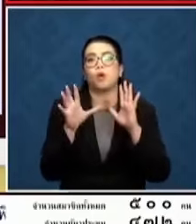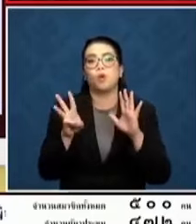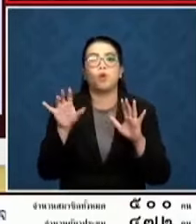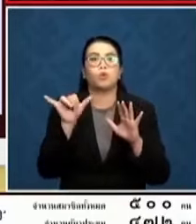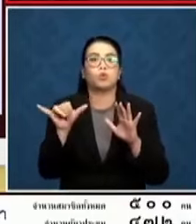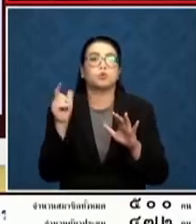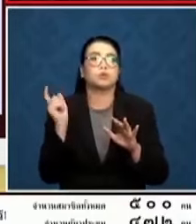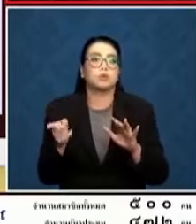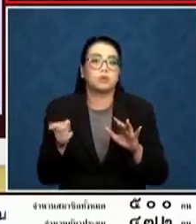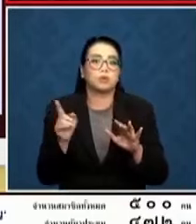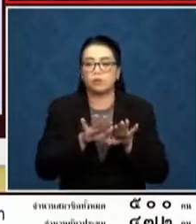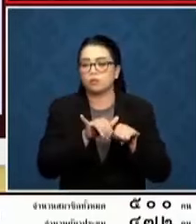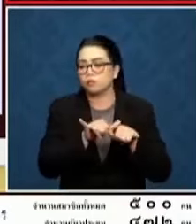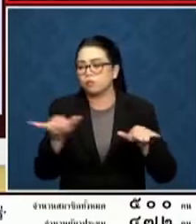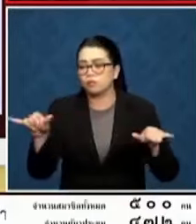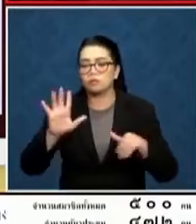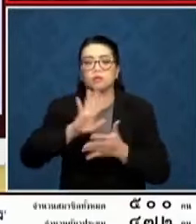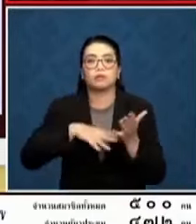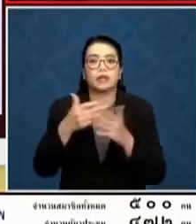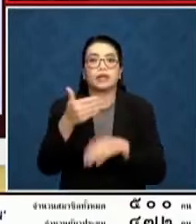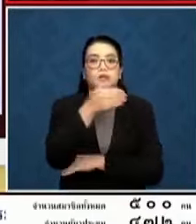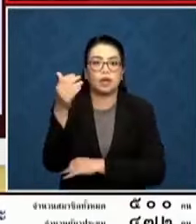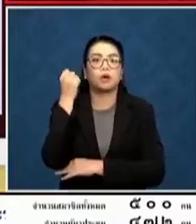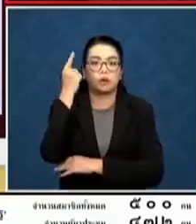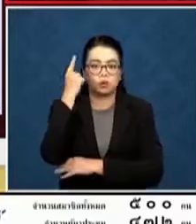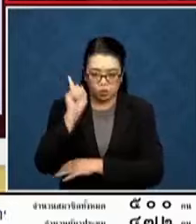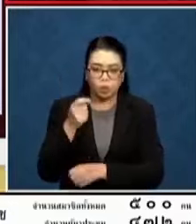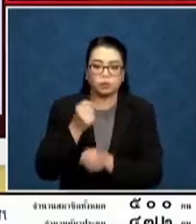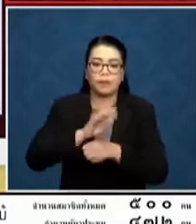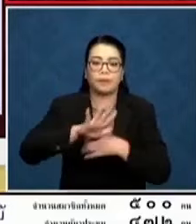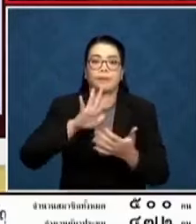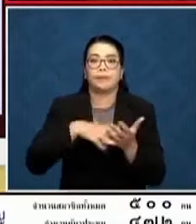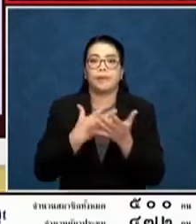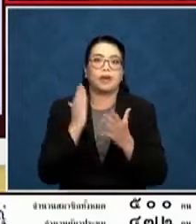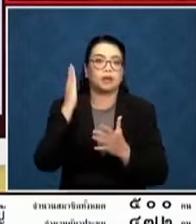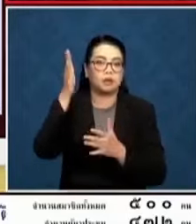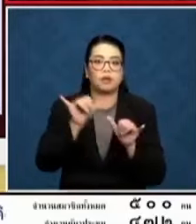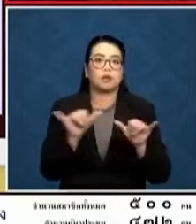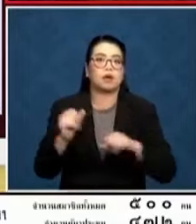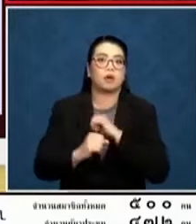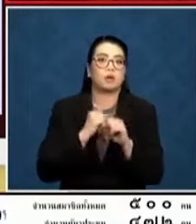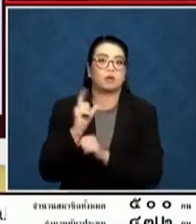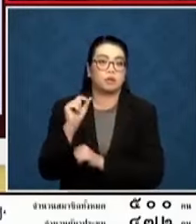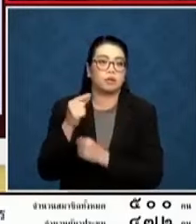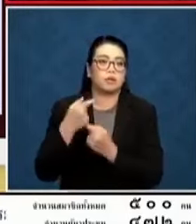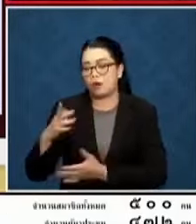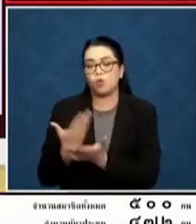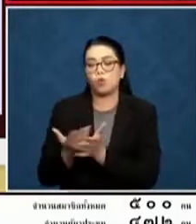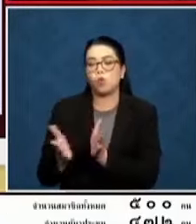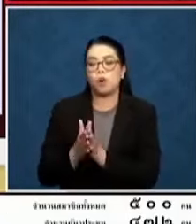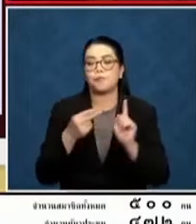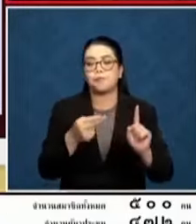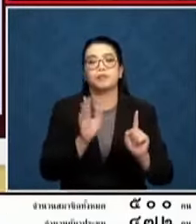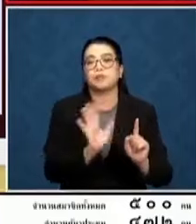เยอะสุดในพรรคก้าวไกลแล้วแหละก็ตั้งข้อสังเกตอย่างที่เราให้ฟังไปเมื่อสักครู่นี้แต่ทีนี้ผมเพิ่มเติมความเห็นผมนะ